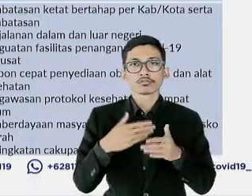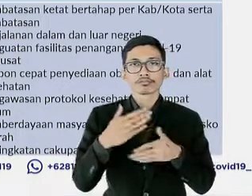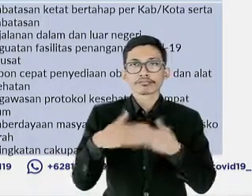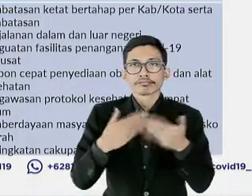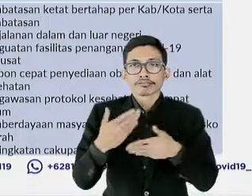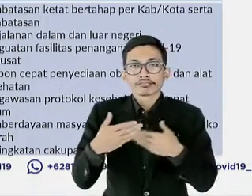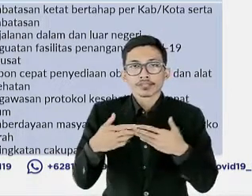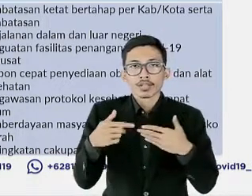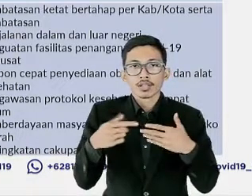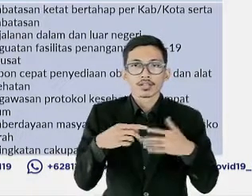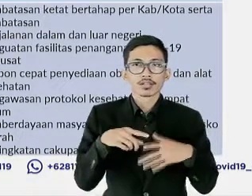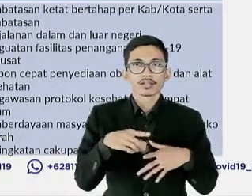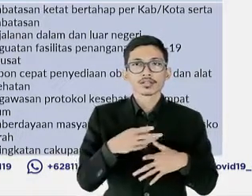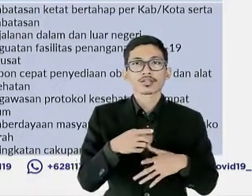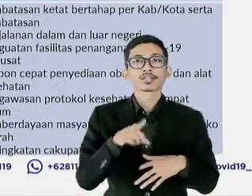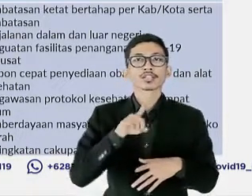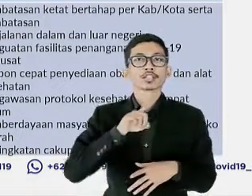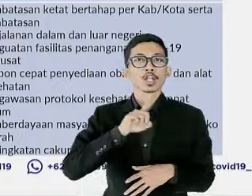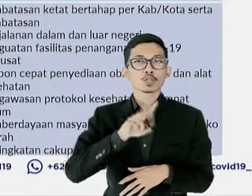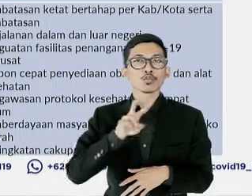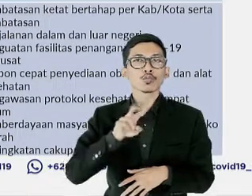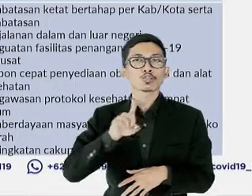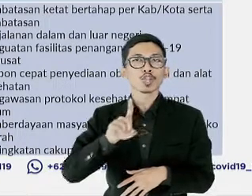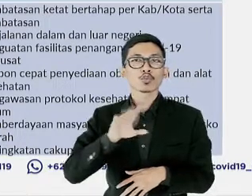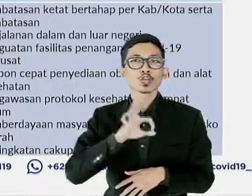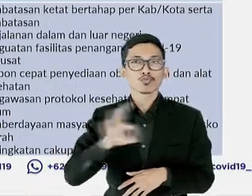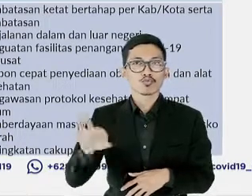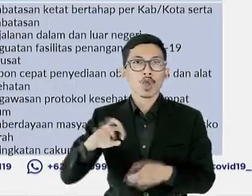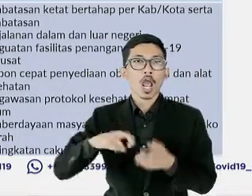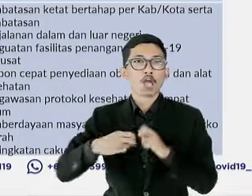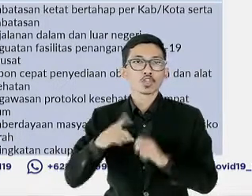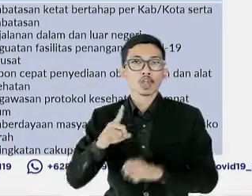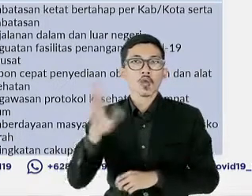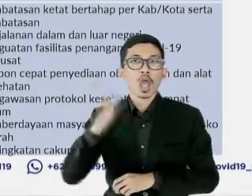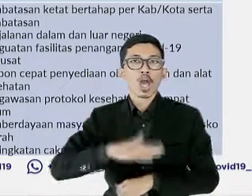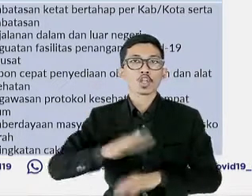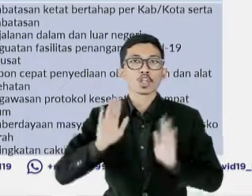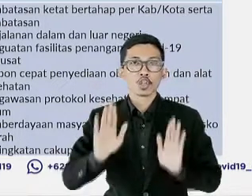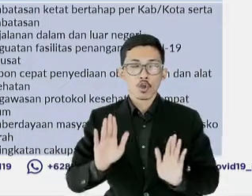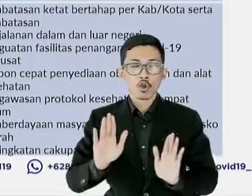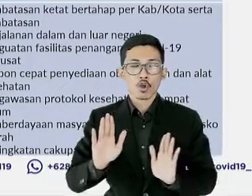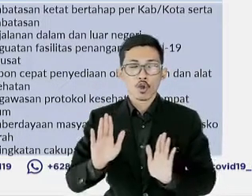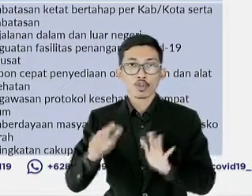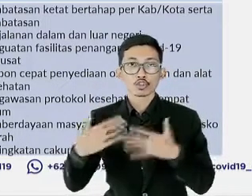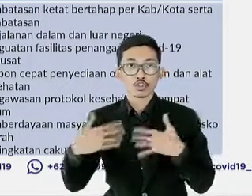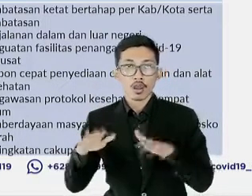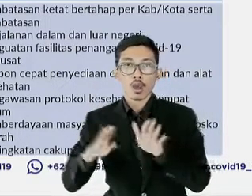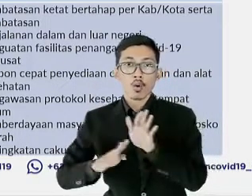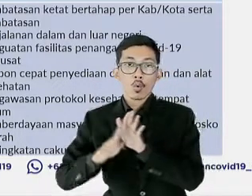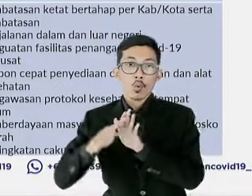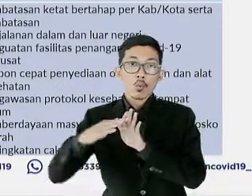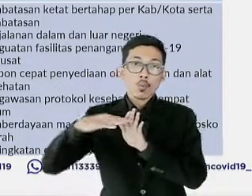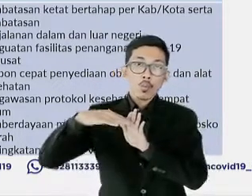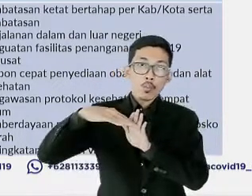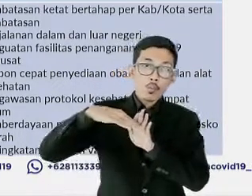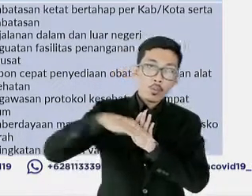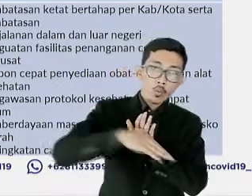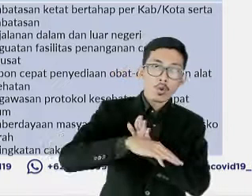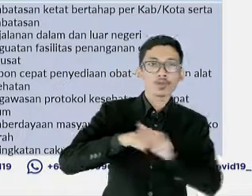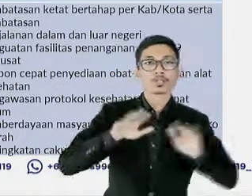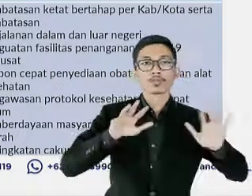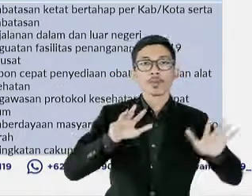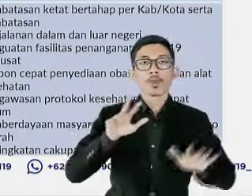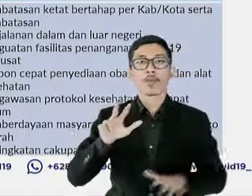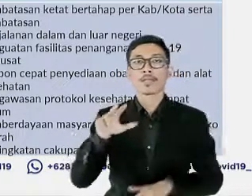21 kasus dalam satu hari Hai setelahnya kasus dapat turun sebesar 98% dalam